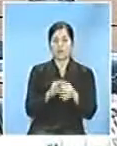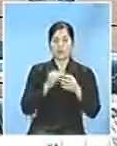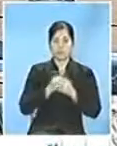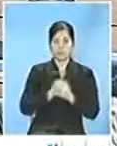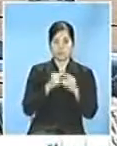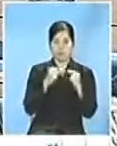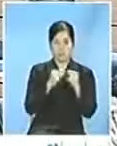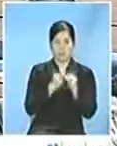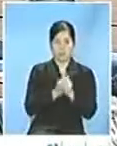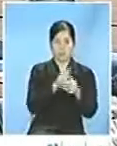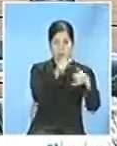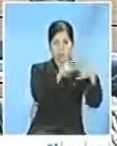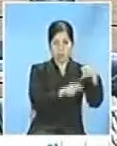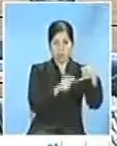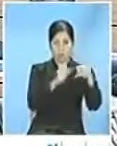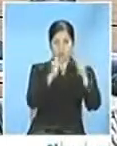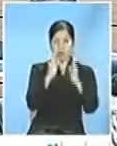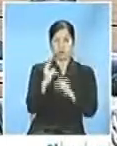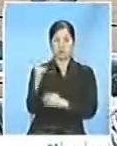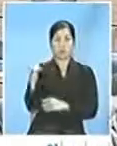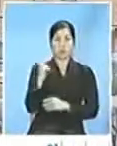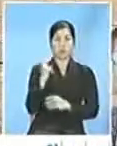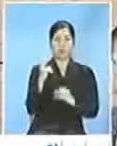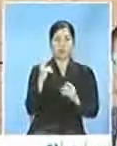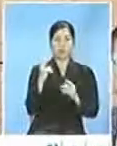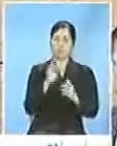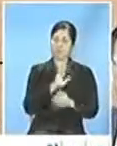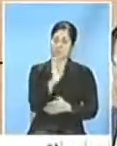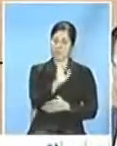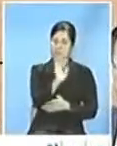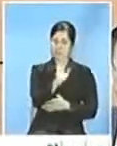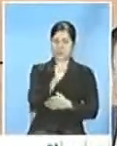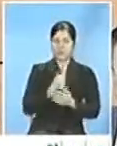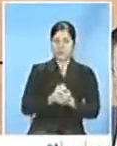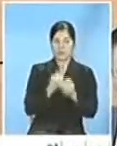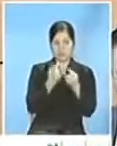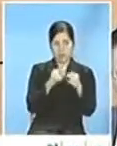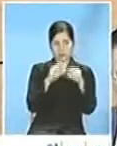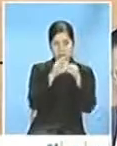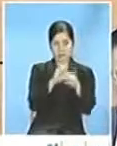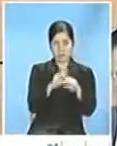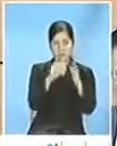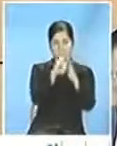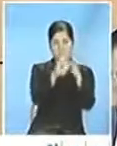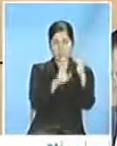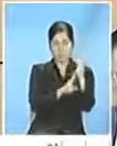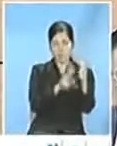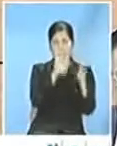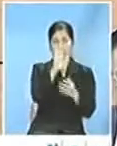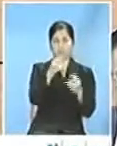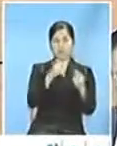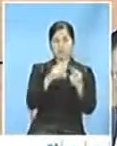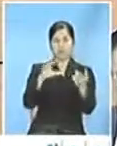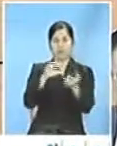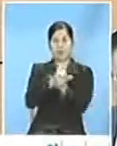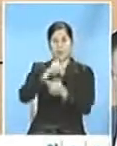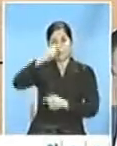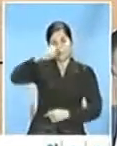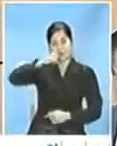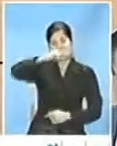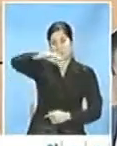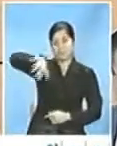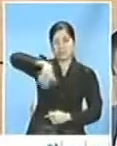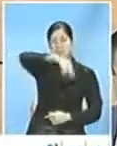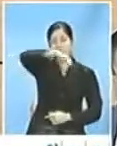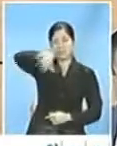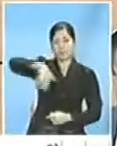างกกับขระหว่างคุณกับผมแต่ว่าเป็นเรื่องของโครงสร้างของระบบสังคมไทยทั้งระบบและ